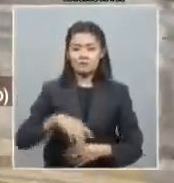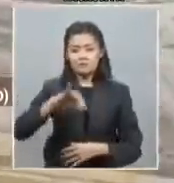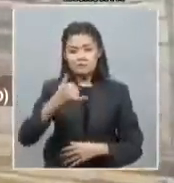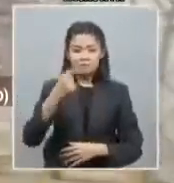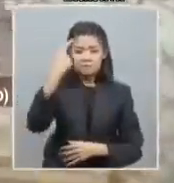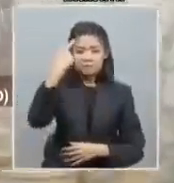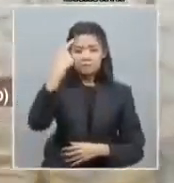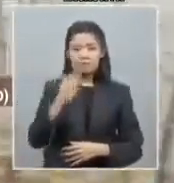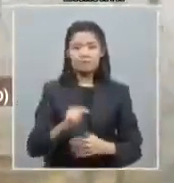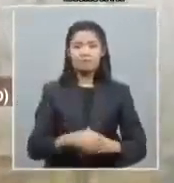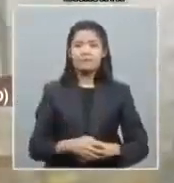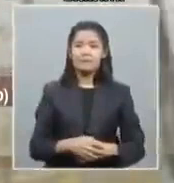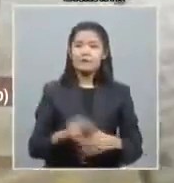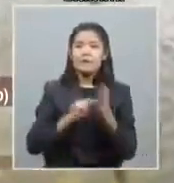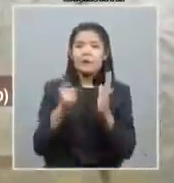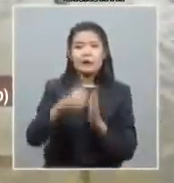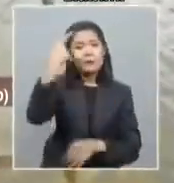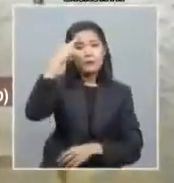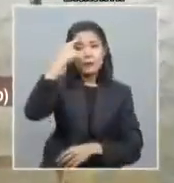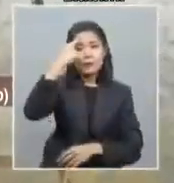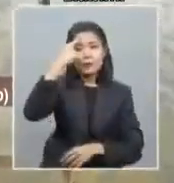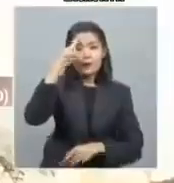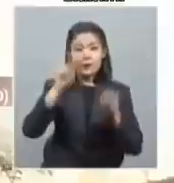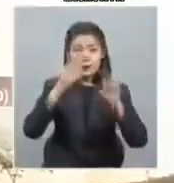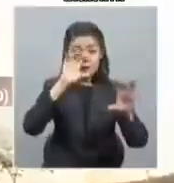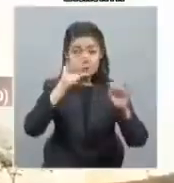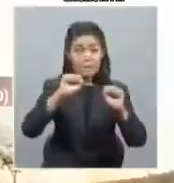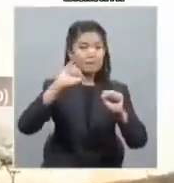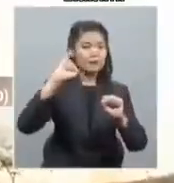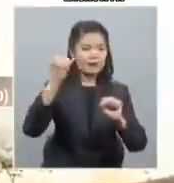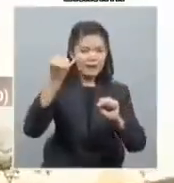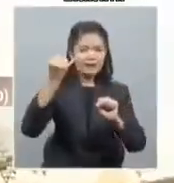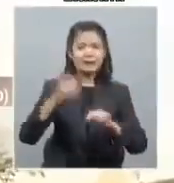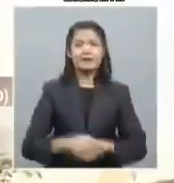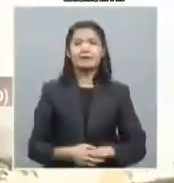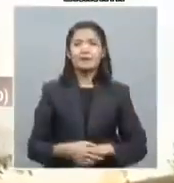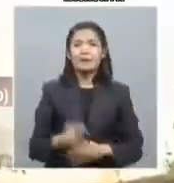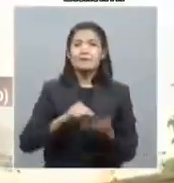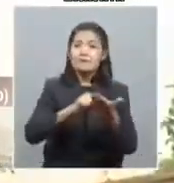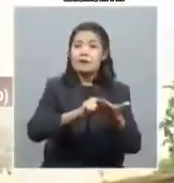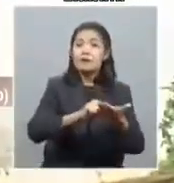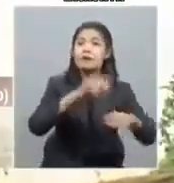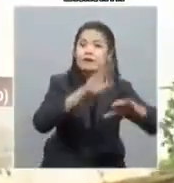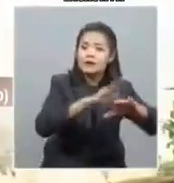นกันว่าหมายถึงอะไรจับตาวันจันทร์จะมีหมายเรียกหรือจะมีหมาย